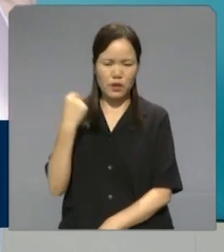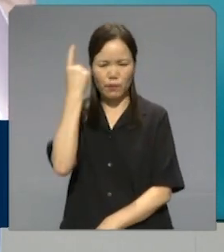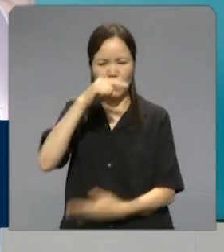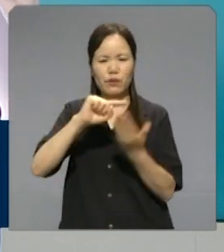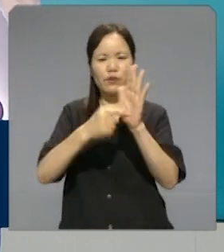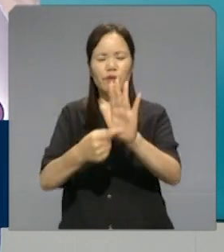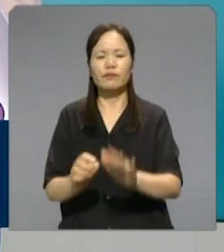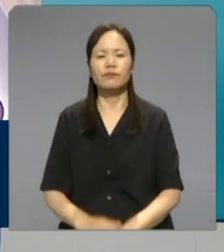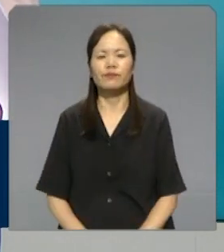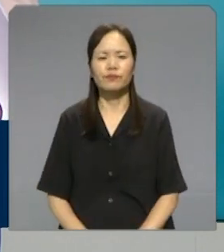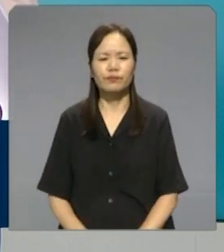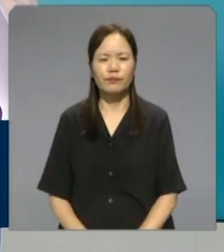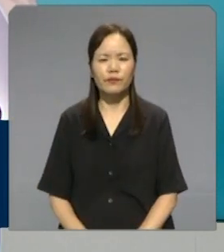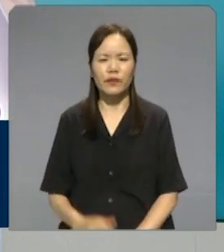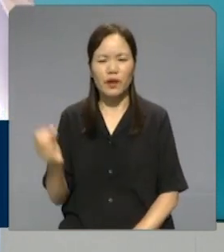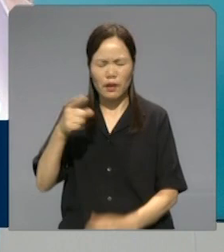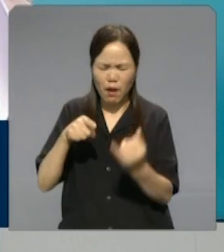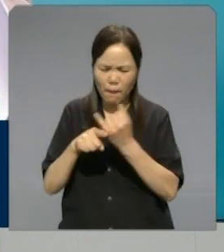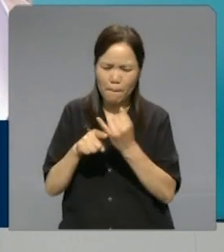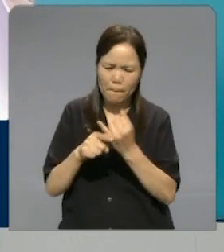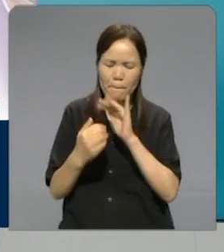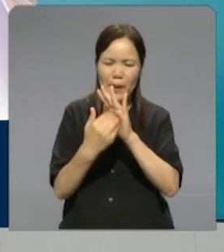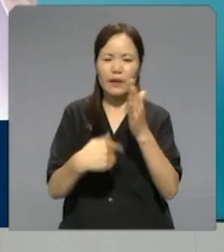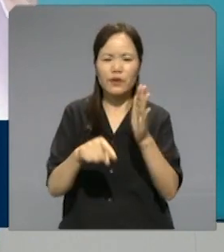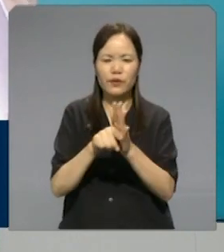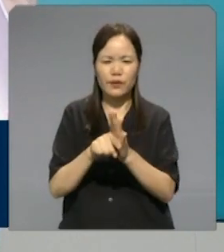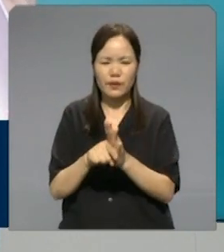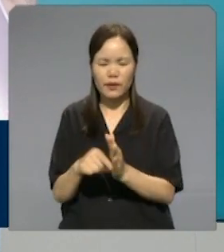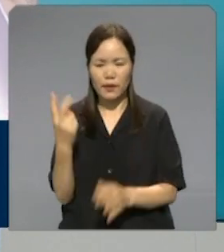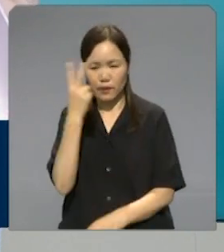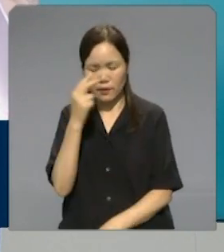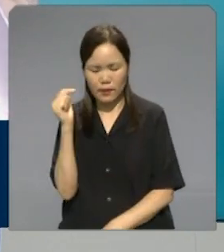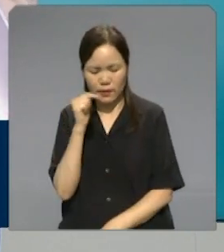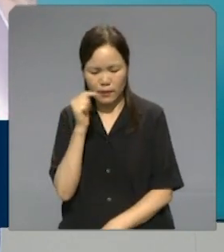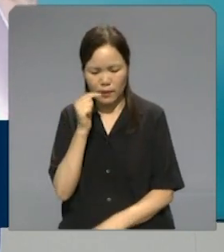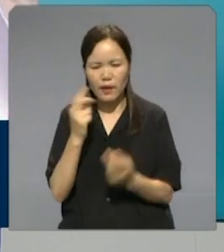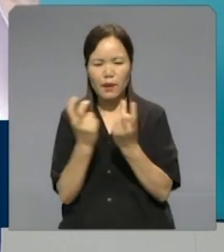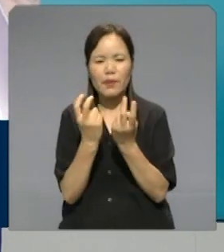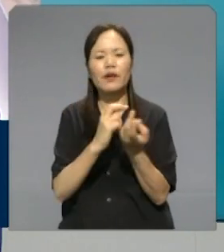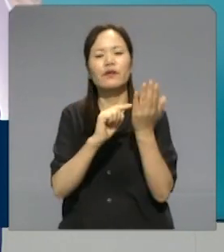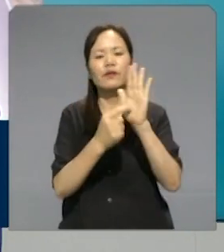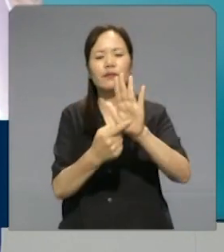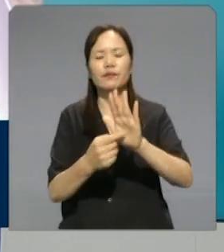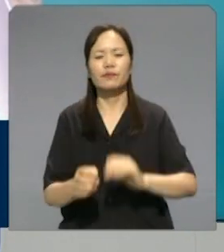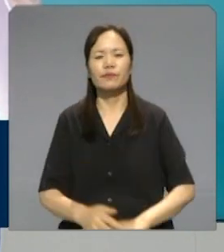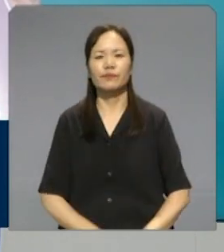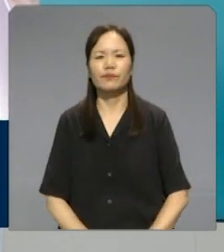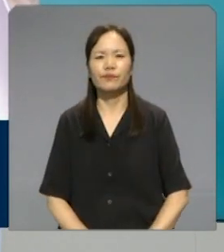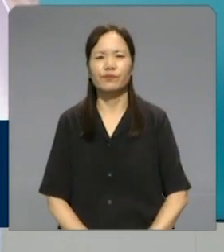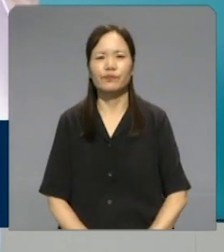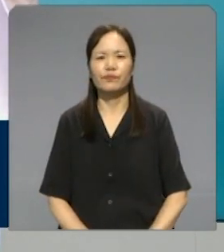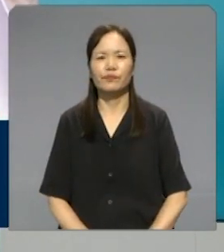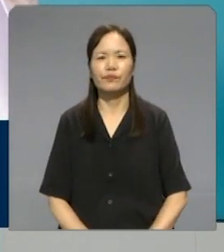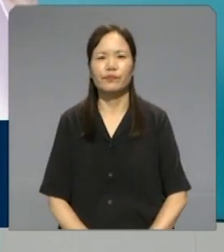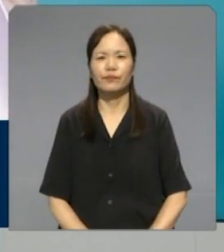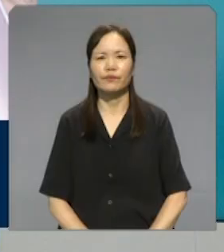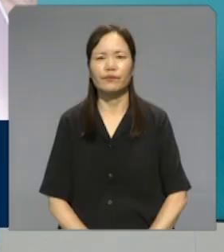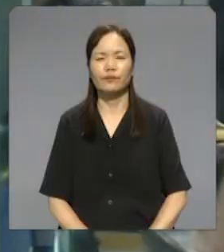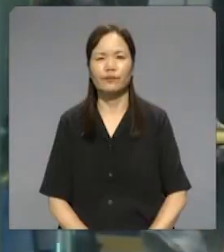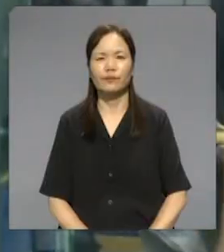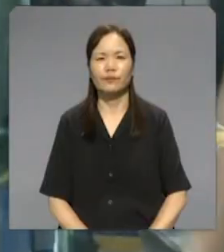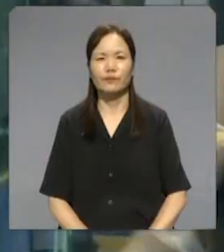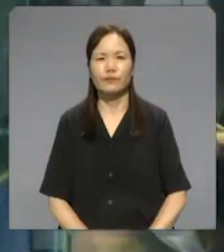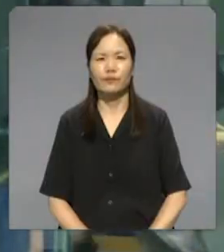공개됐습니다. 비극이 되풀이되는 것을 막기 위한 치안 강화 방안도 잇따라 발표됐습니다. 이상호 기자입니다.